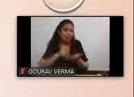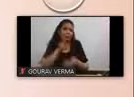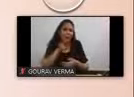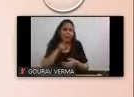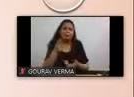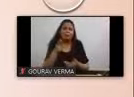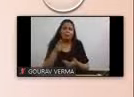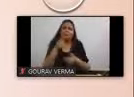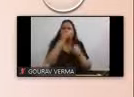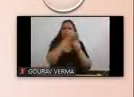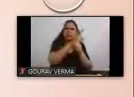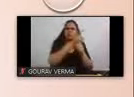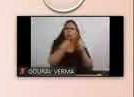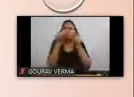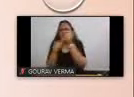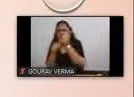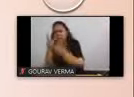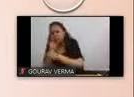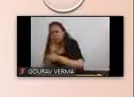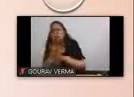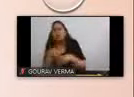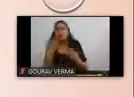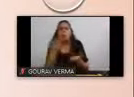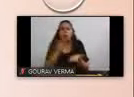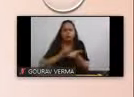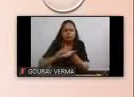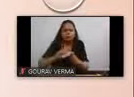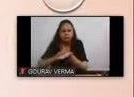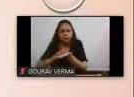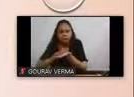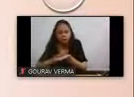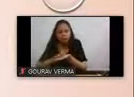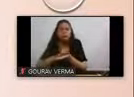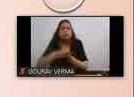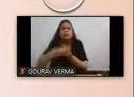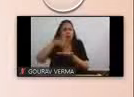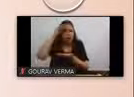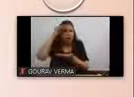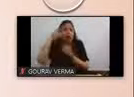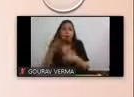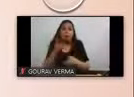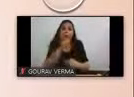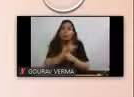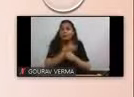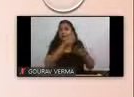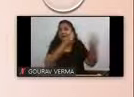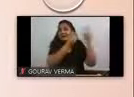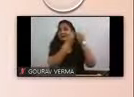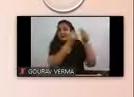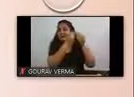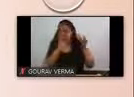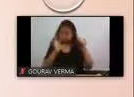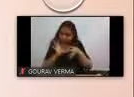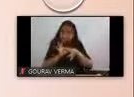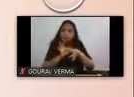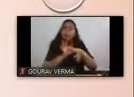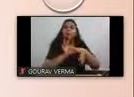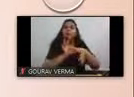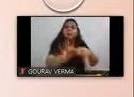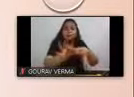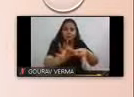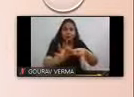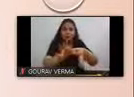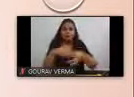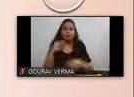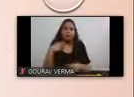हो या टैक्टाइल पिक्चर हो या जो भी, टीचर के साथ चलना, जो और बच्चे कर रहे हैं उस पर ध्यान